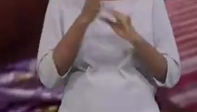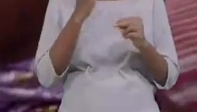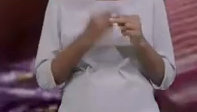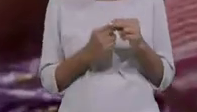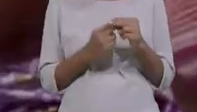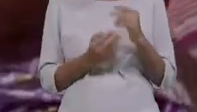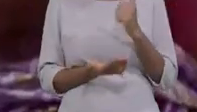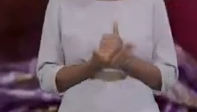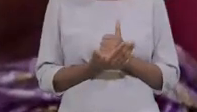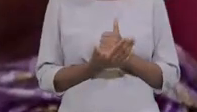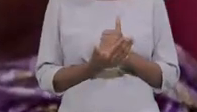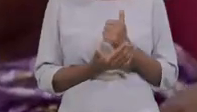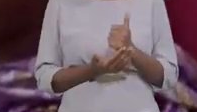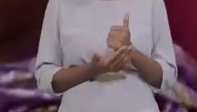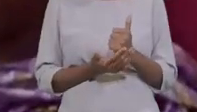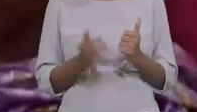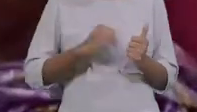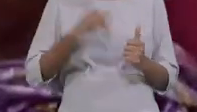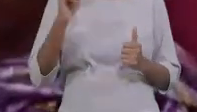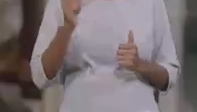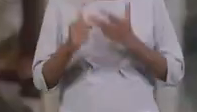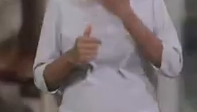de Jésus.